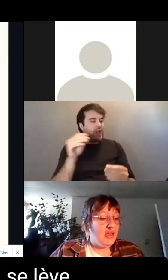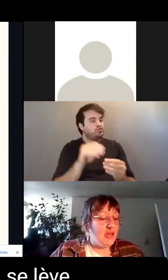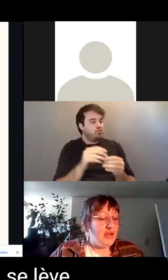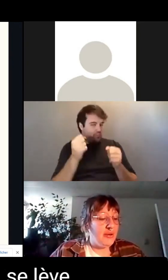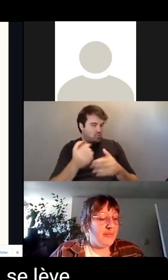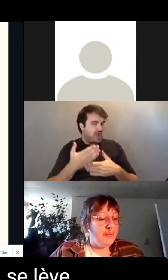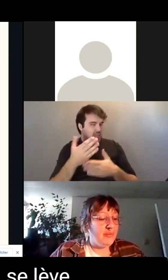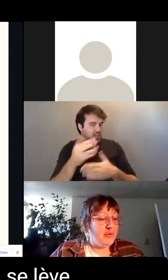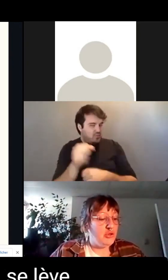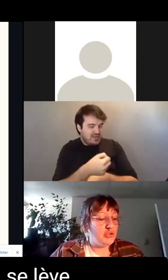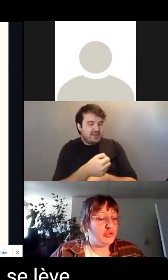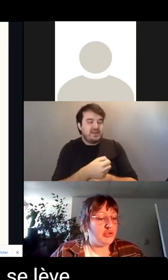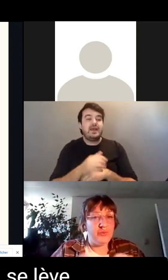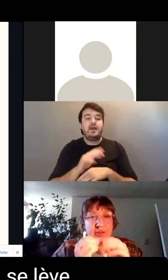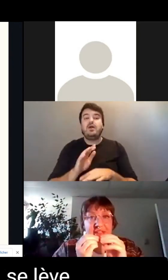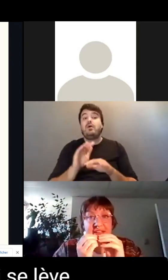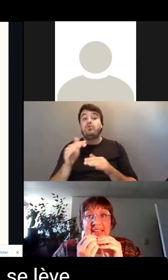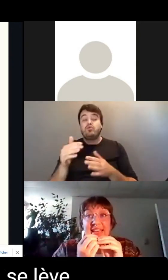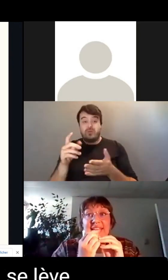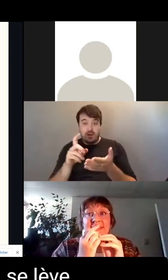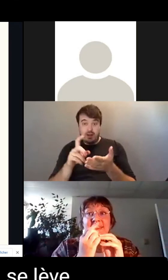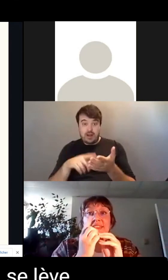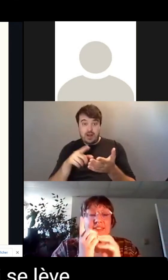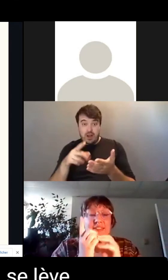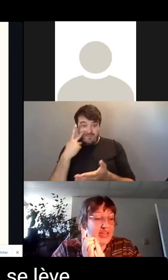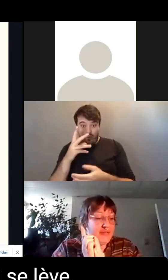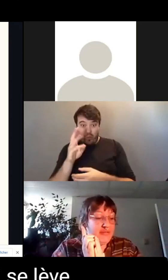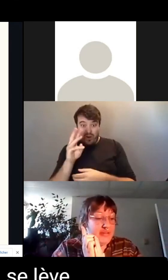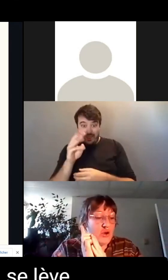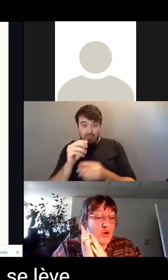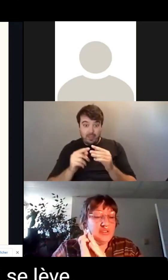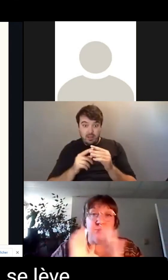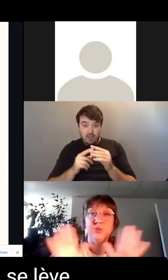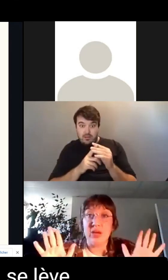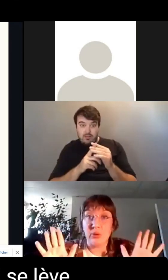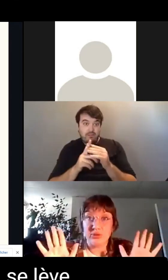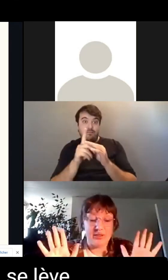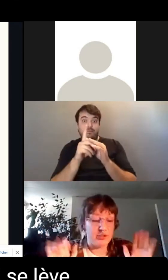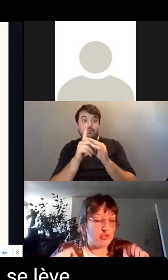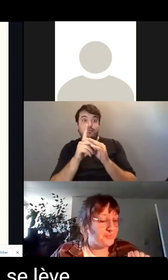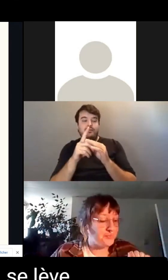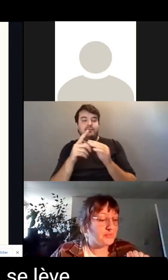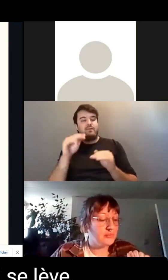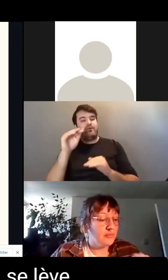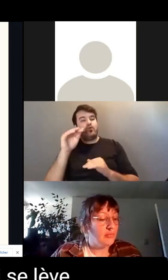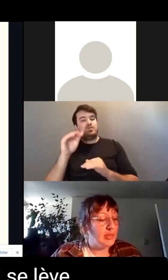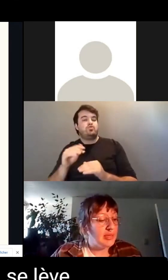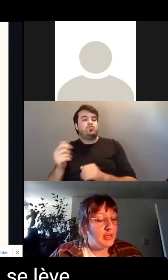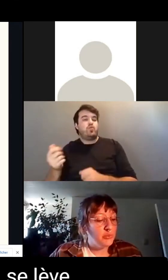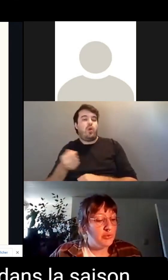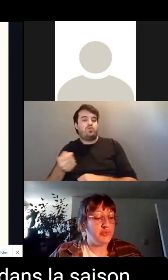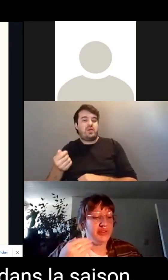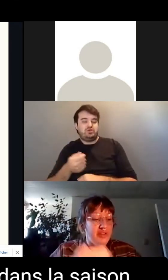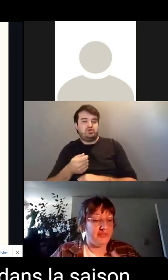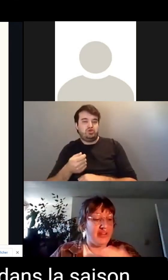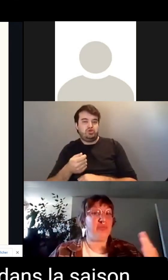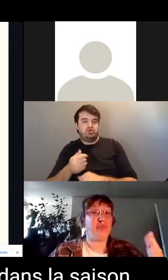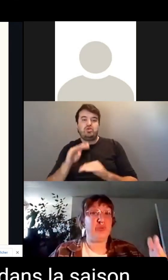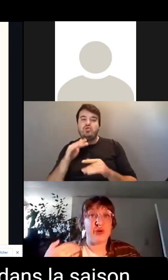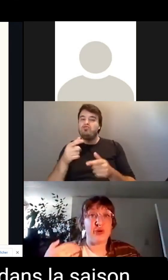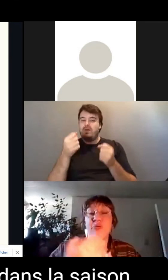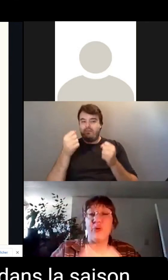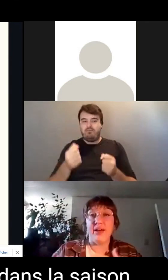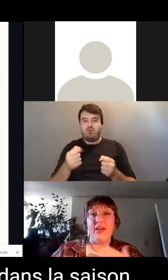Et lorsque vous voyez la graine qui se lève, on diminue l'arrosage. Puis, vous pouvez en